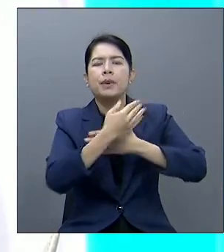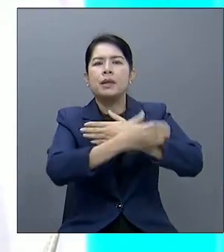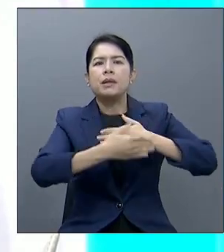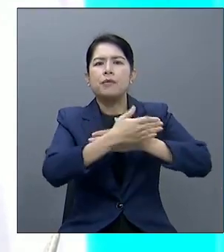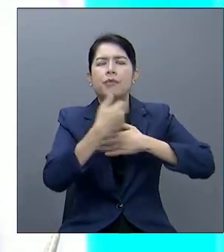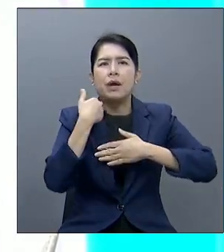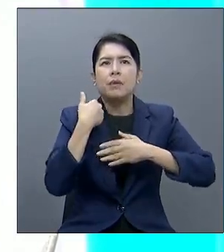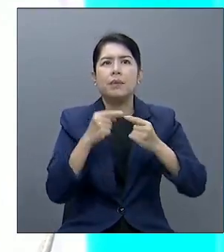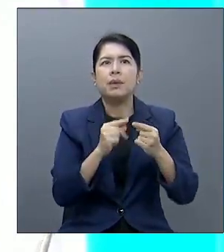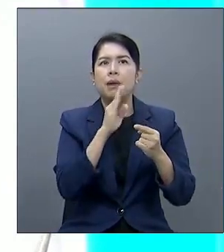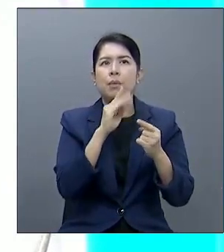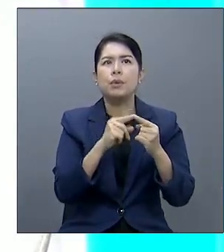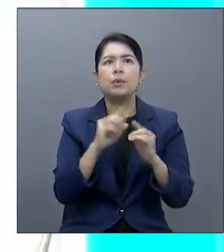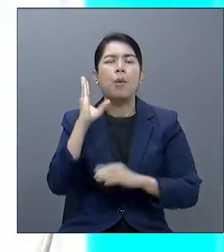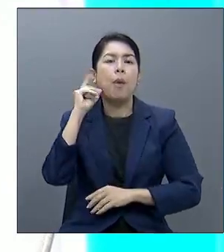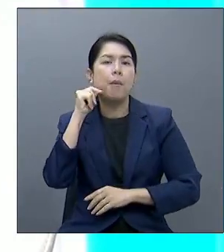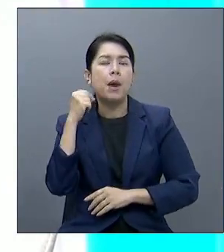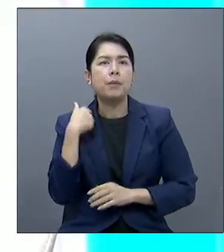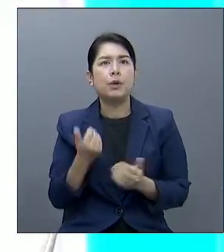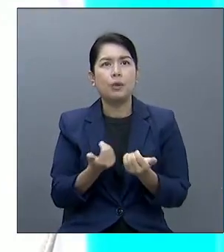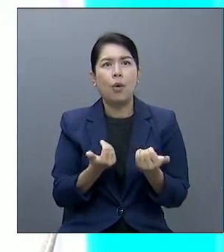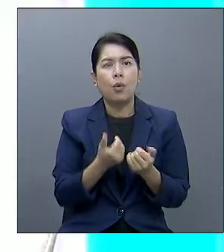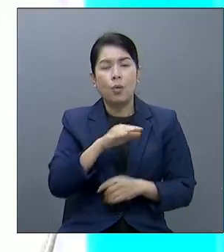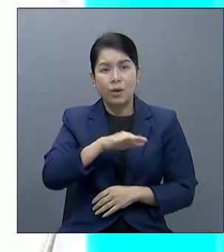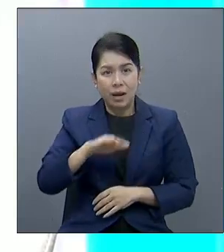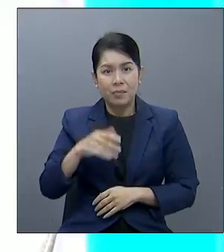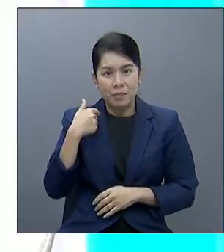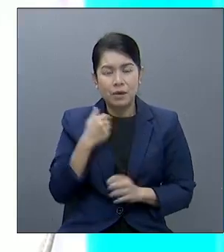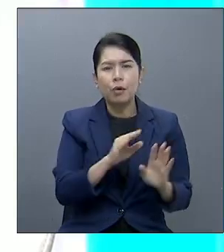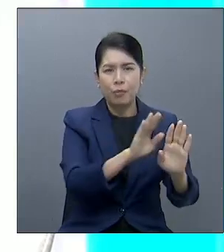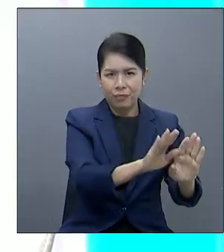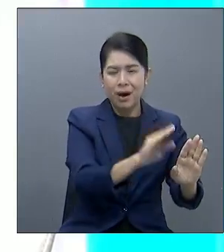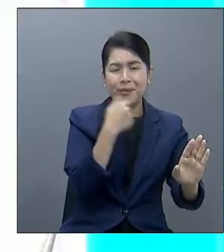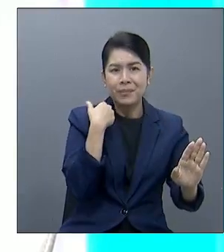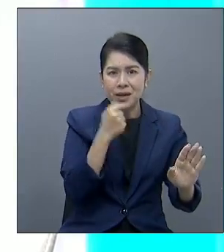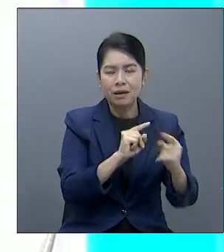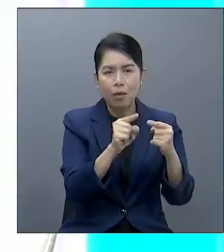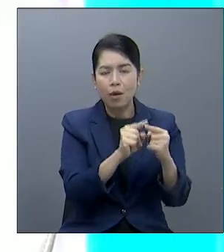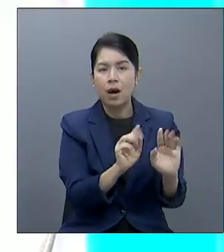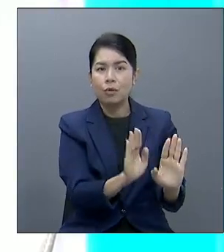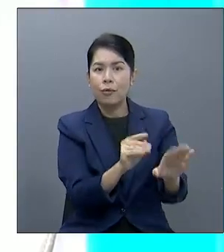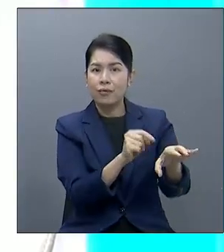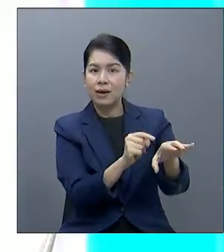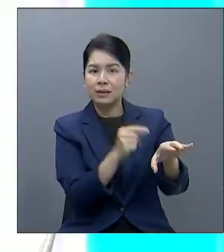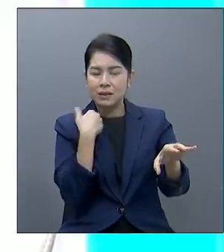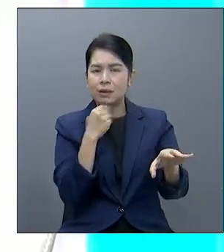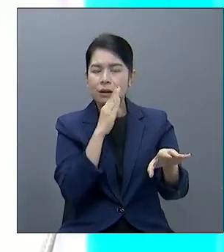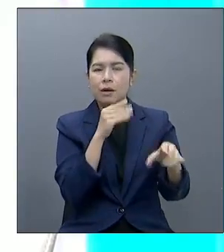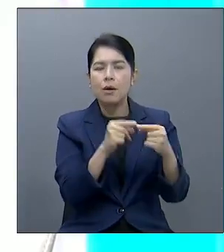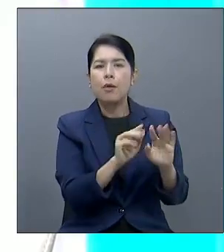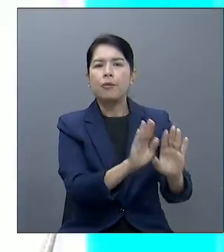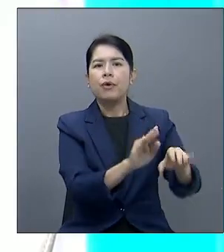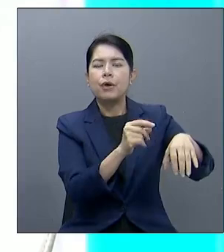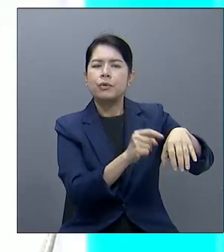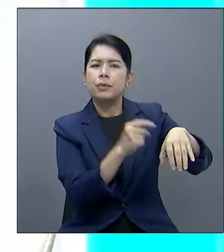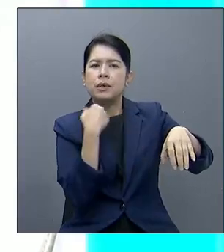ที่มีลูกเล็กเอาลูกมาส่งที่ศูนย์นี้แต่ศูนย์นี้ไม่ใช่เลี้ยงนะคะส่งต่อคือพ่อลูกบางคนต้องเรียนอนุบาลถูกไหมเขาก็คือเป็นตัว